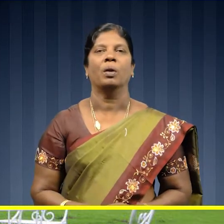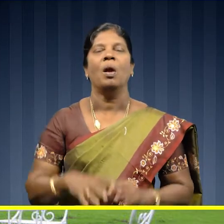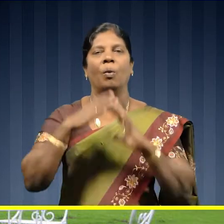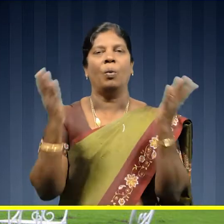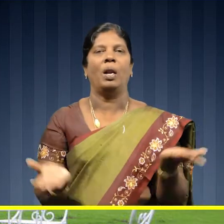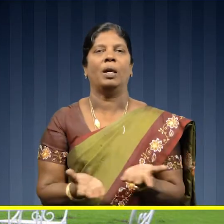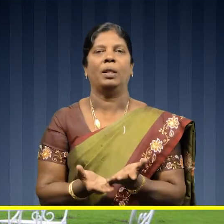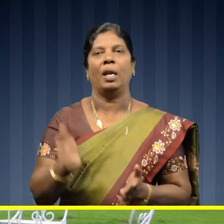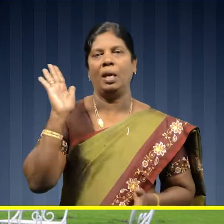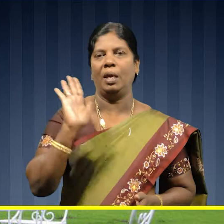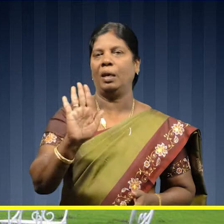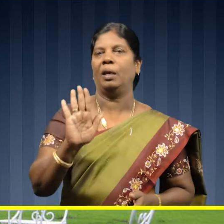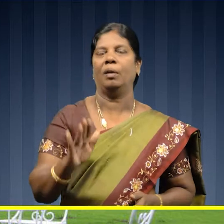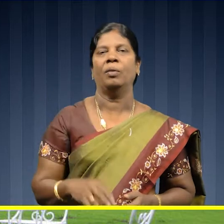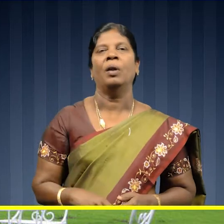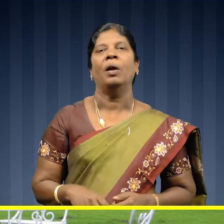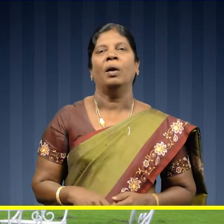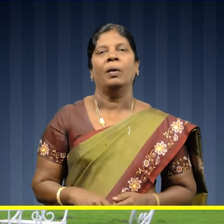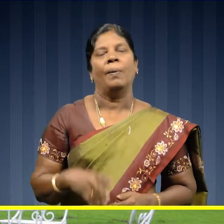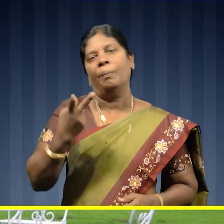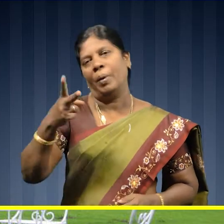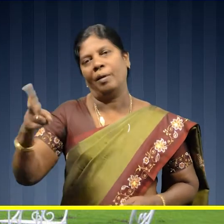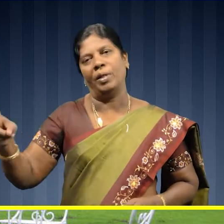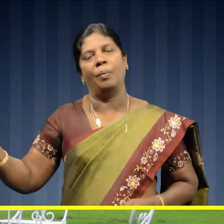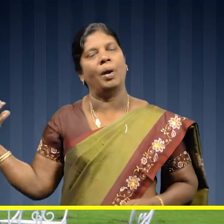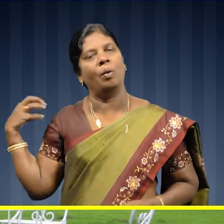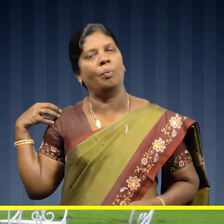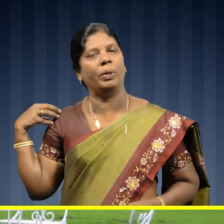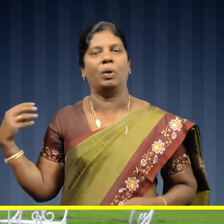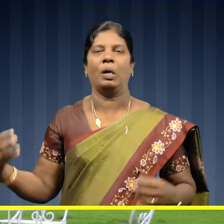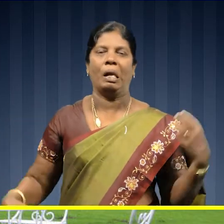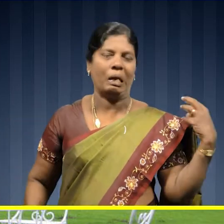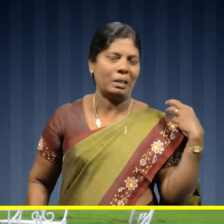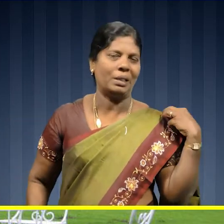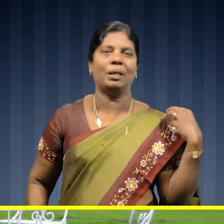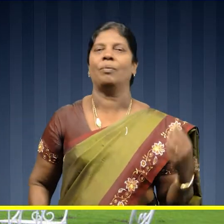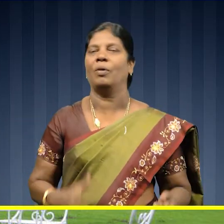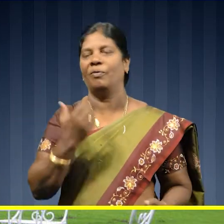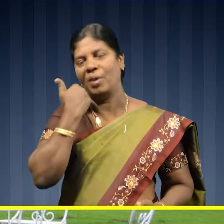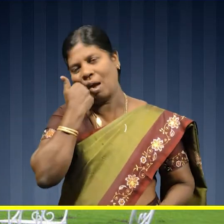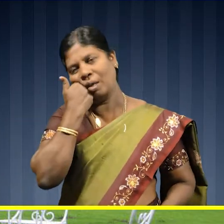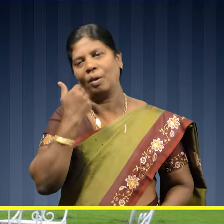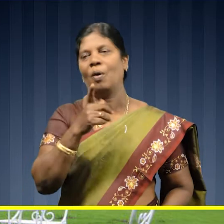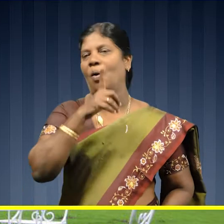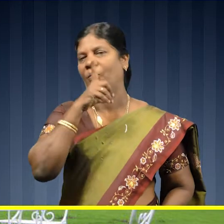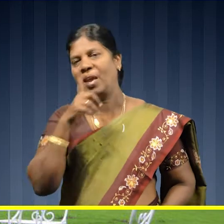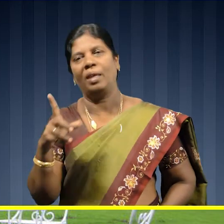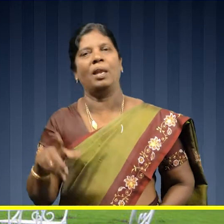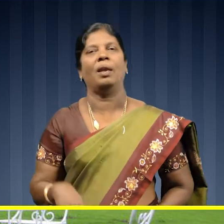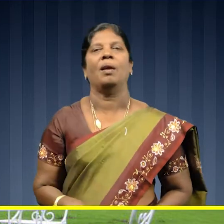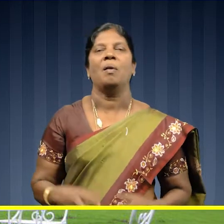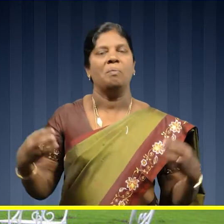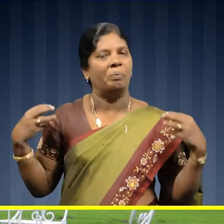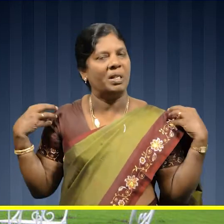பாக்கியம். உலகத்தில் இருக்கிற வரைக்கும் பலவிதமான உபத்திரவங்களோ, கஷ்டங்களோ,